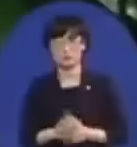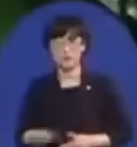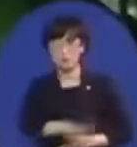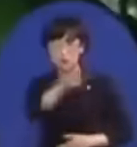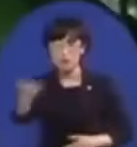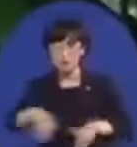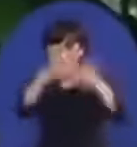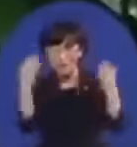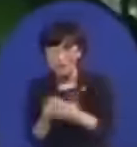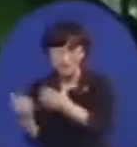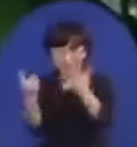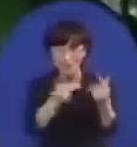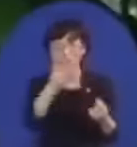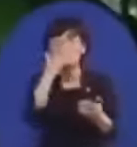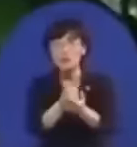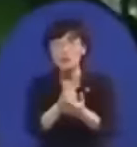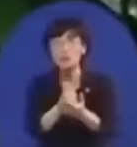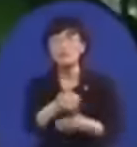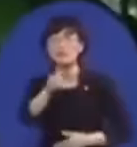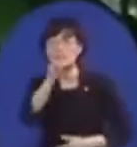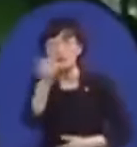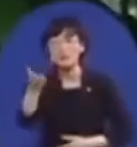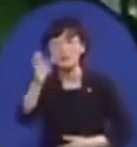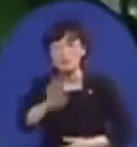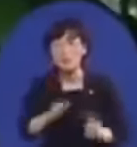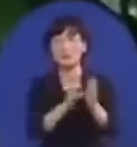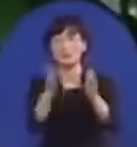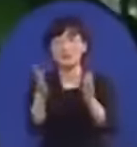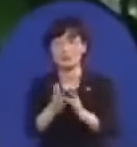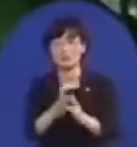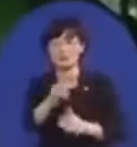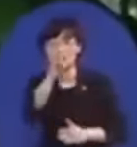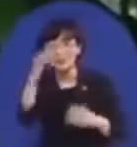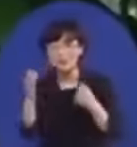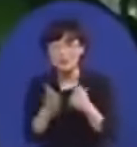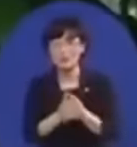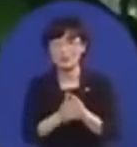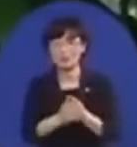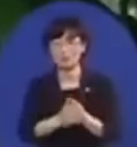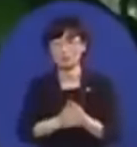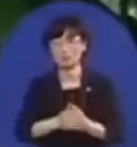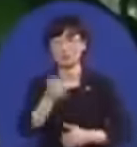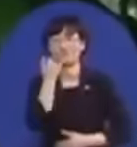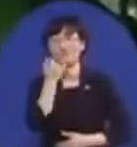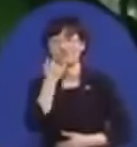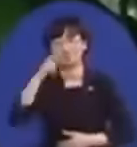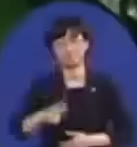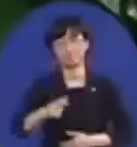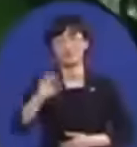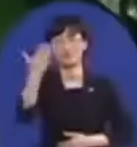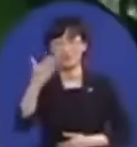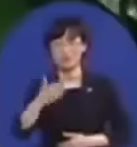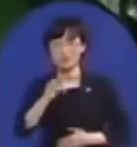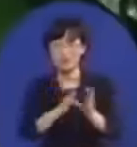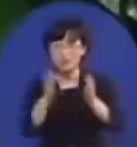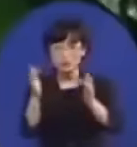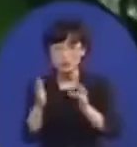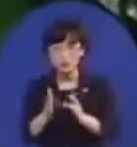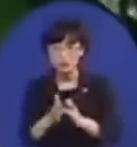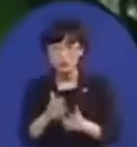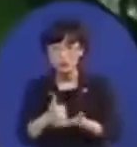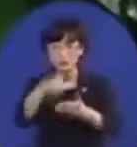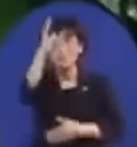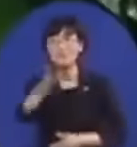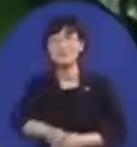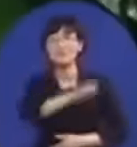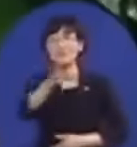우리는 다 죄 있으나 예수님이 있기 때문에 까딱없습니다. 예수님